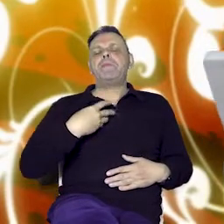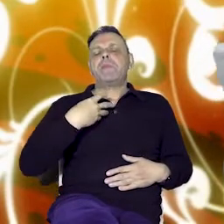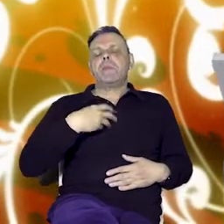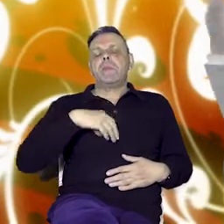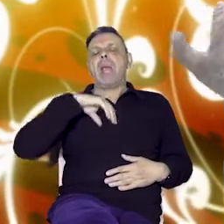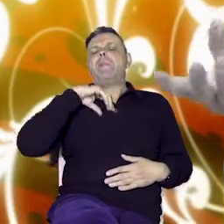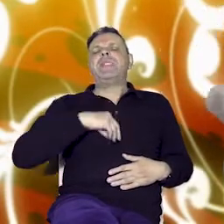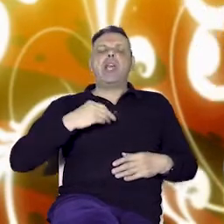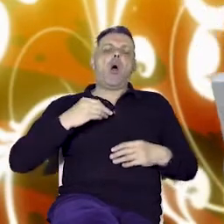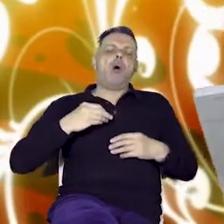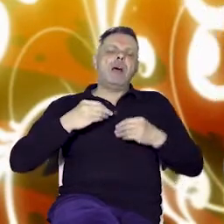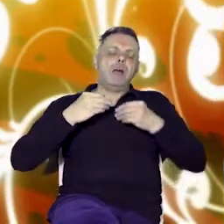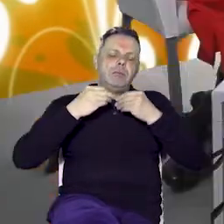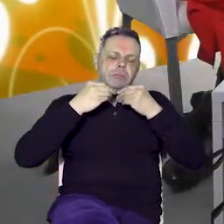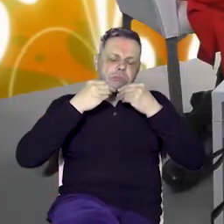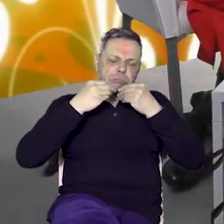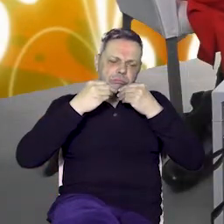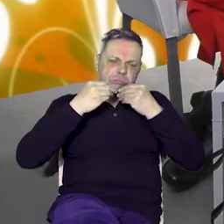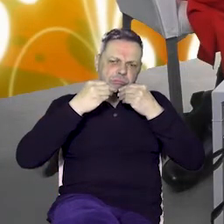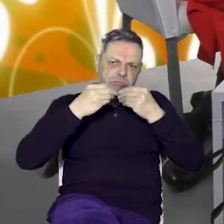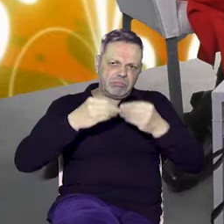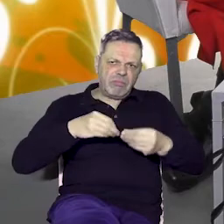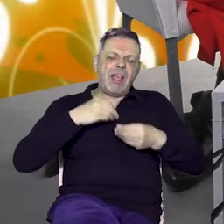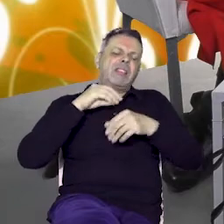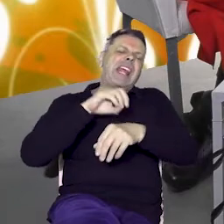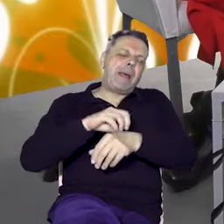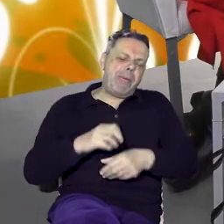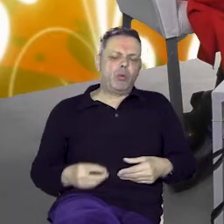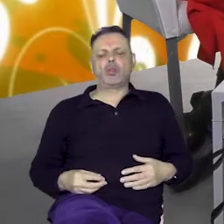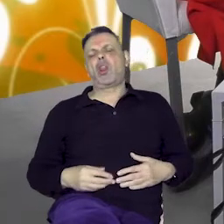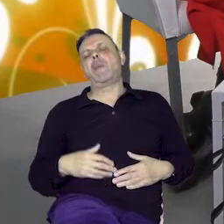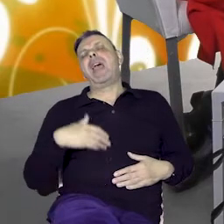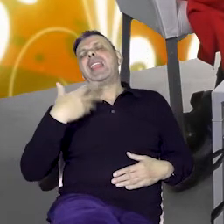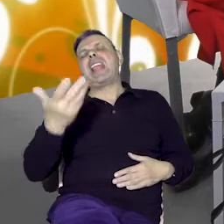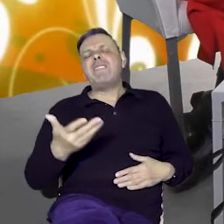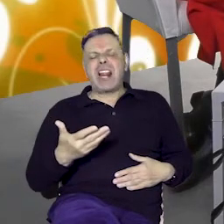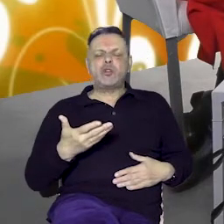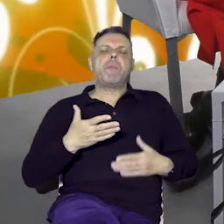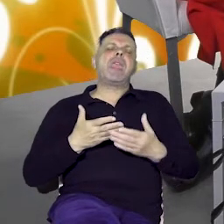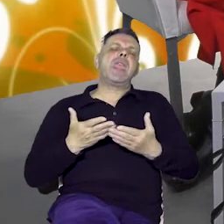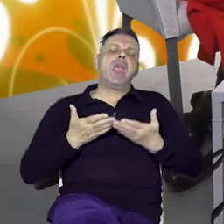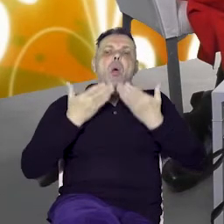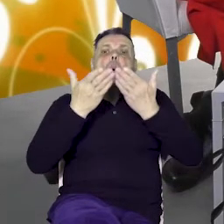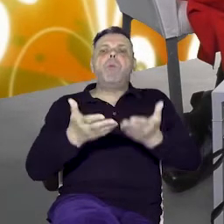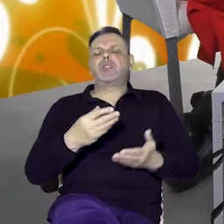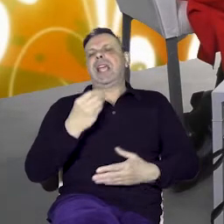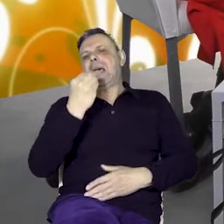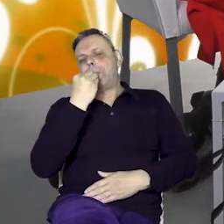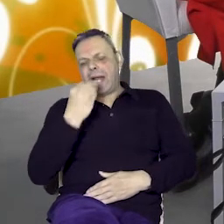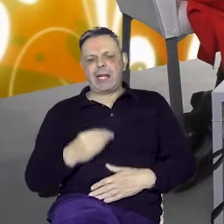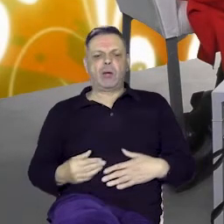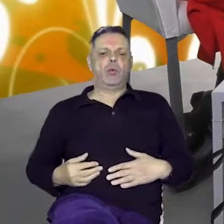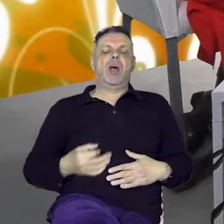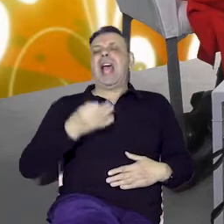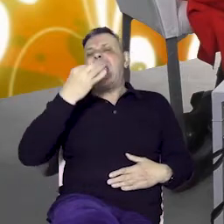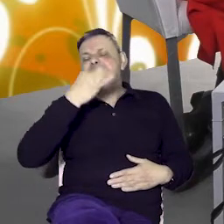savjetovanje što ću kao nadopunu svom prehranu uzimati i lijekovi moji. I onda sam i pitala kako bi ja taj